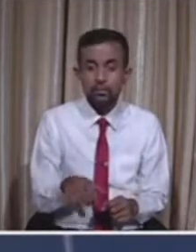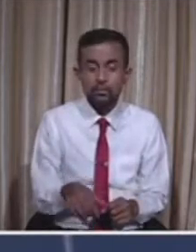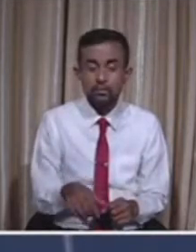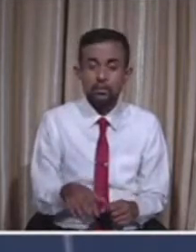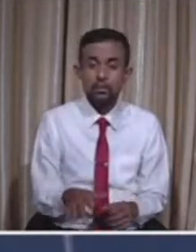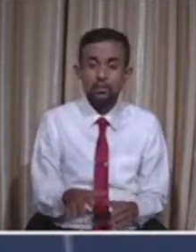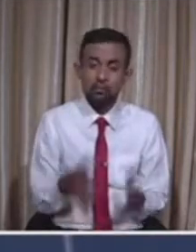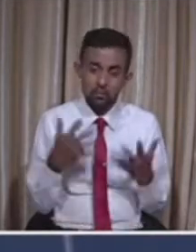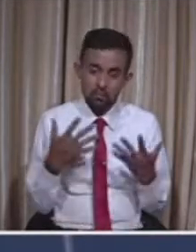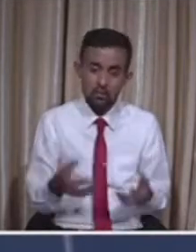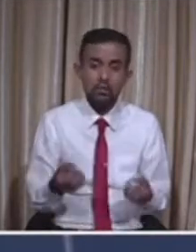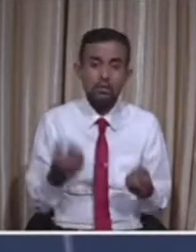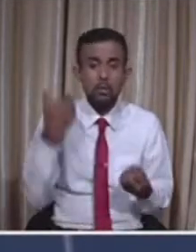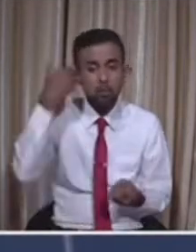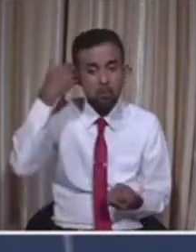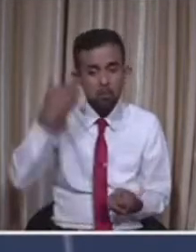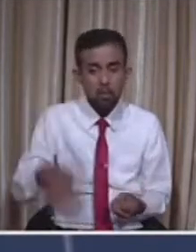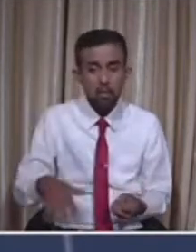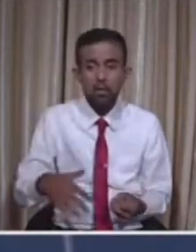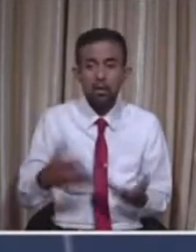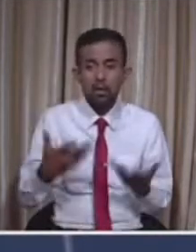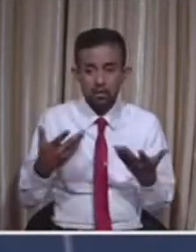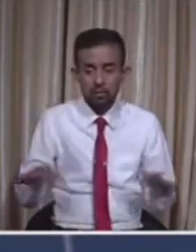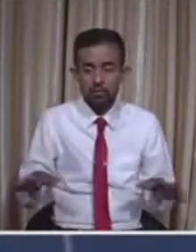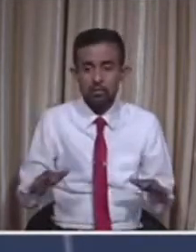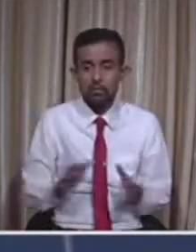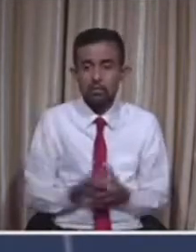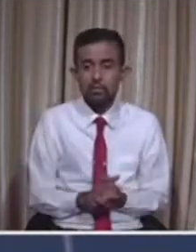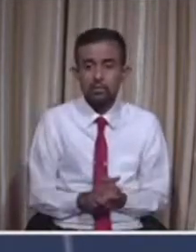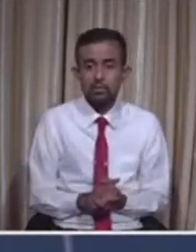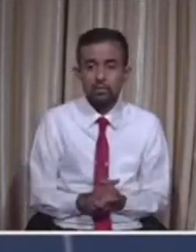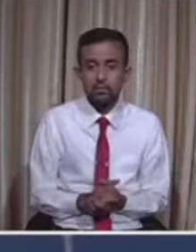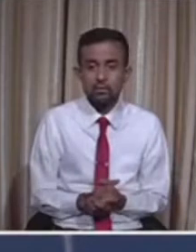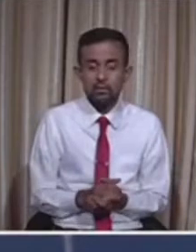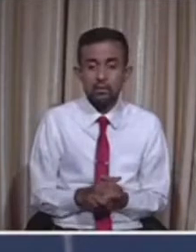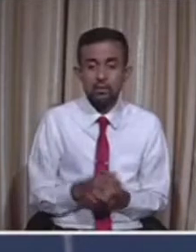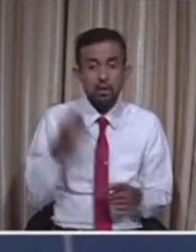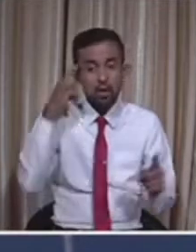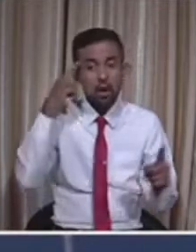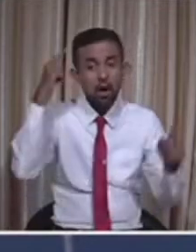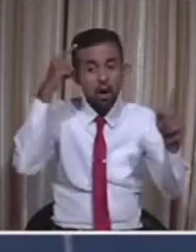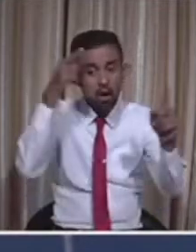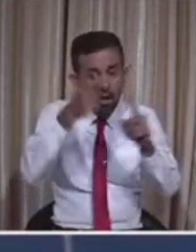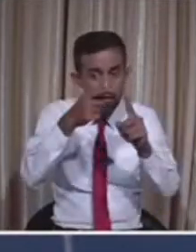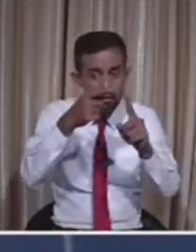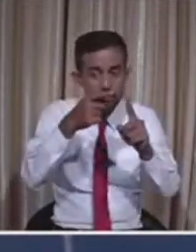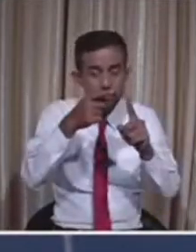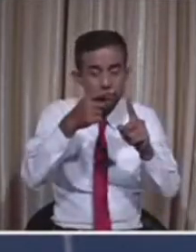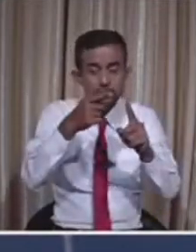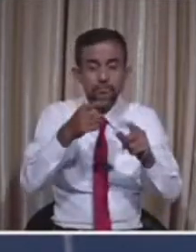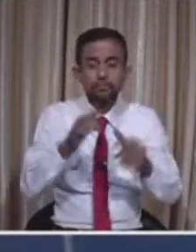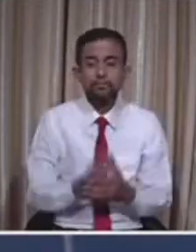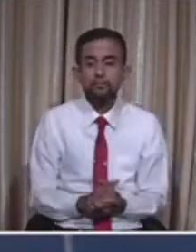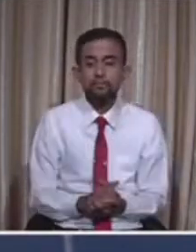akal maranayakata urumakan kiyapu karuna padanam karagena tamai